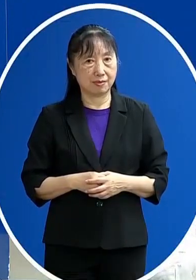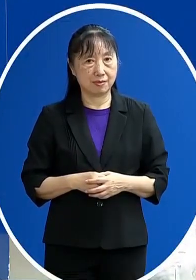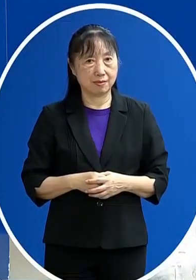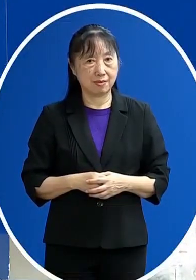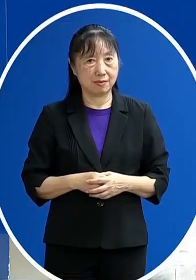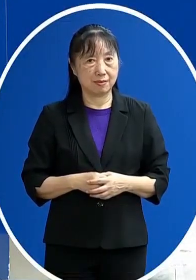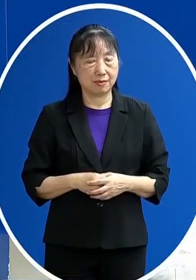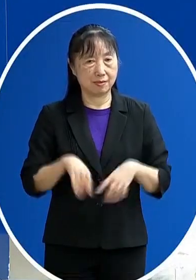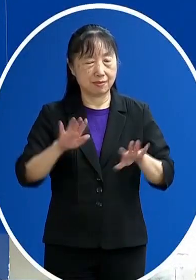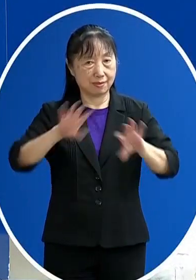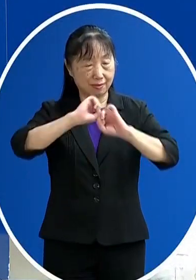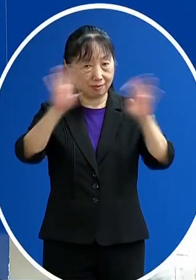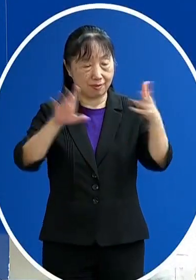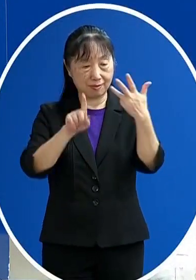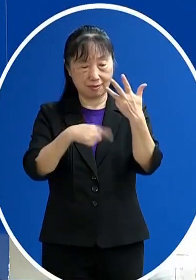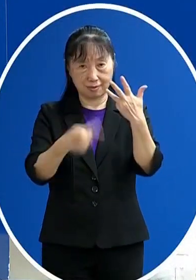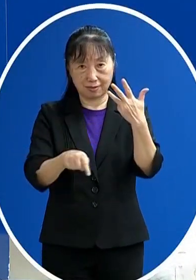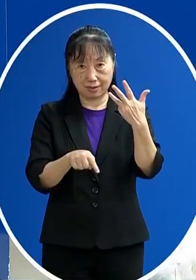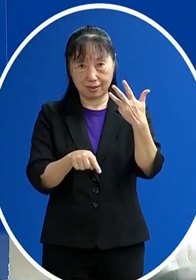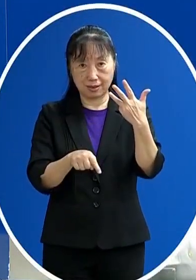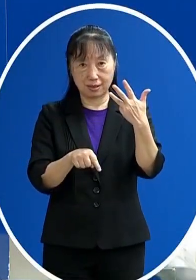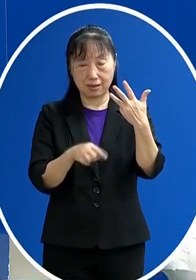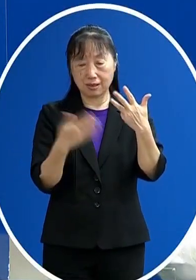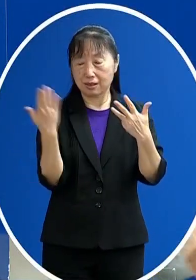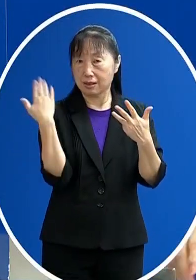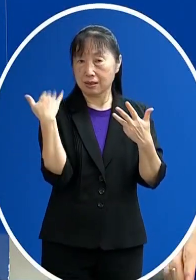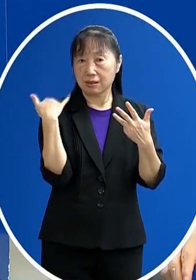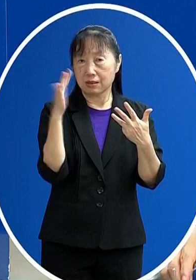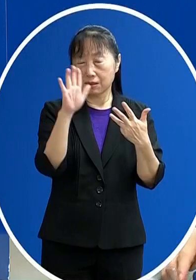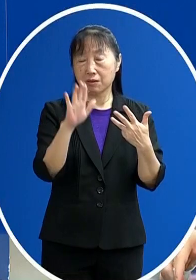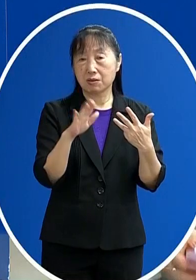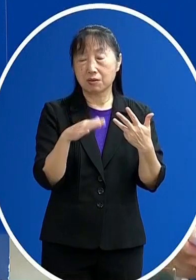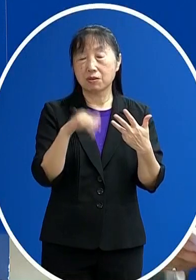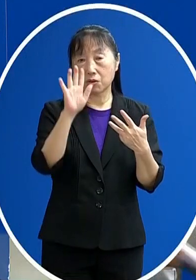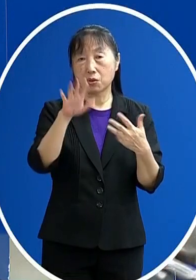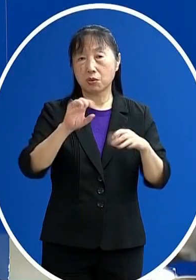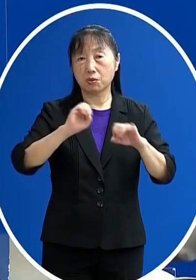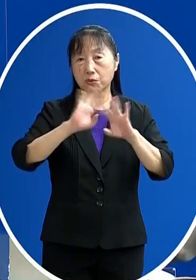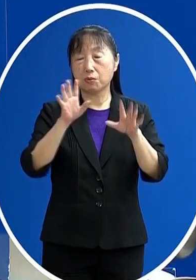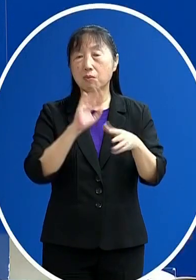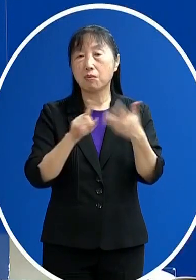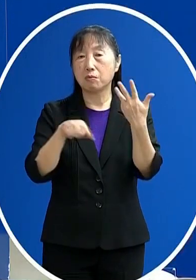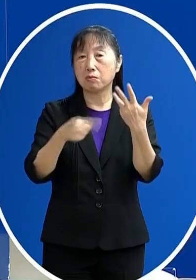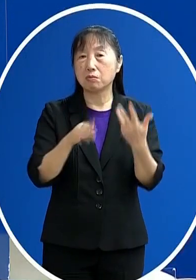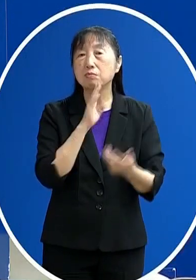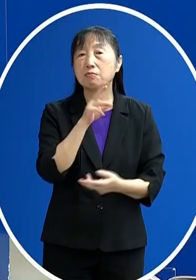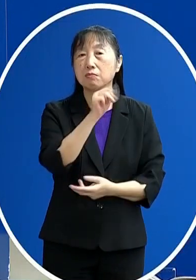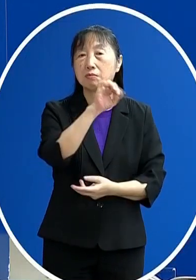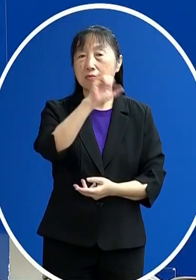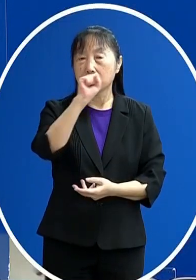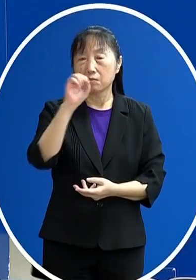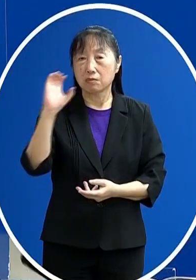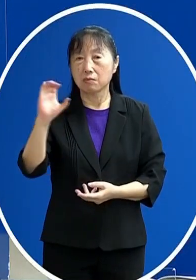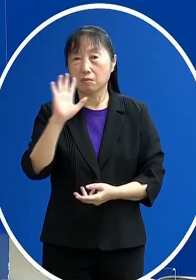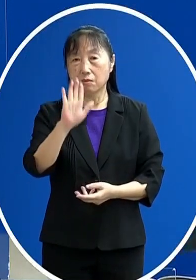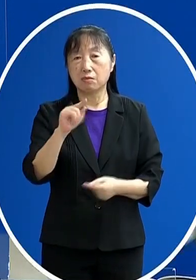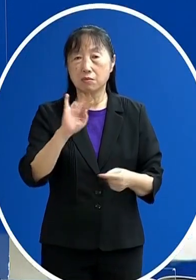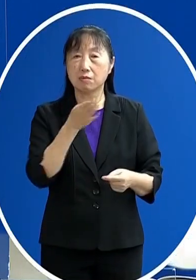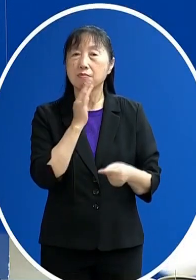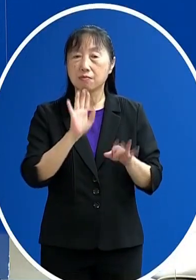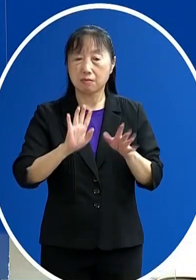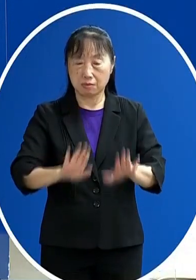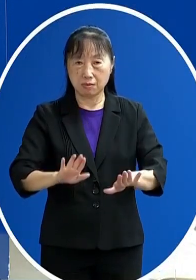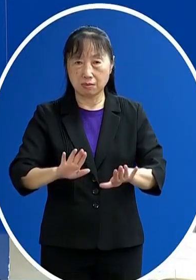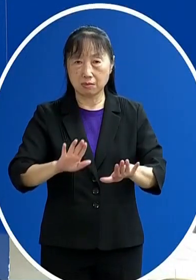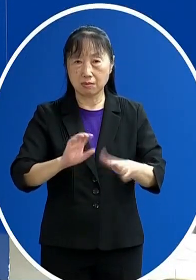那这个今天公布的八例算是我们先前也有单日公布过八例的 Miss C， 不过只是说今天公布的 Miss C